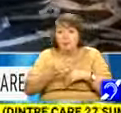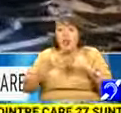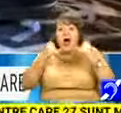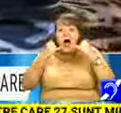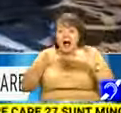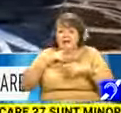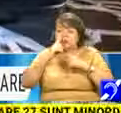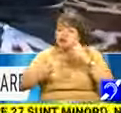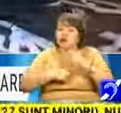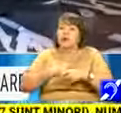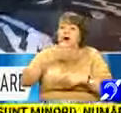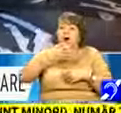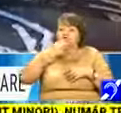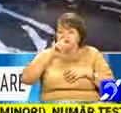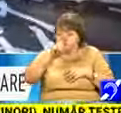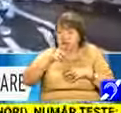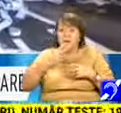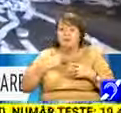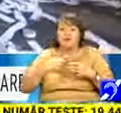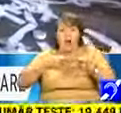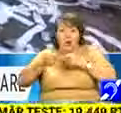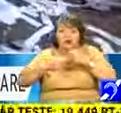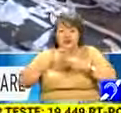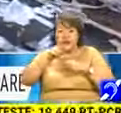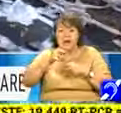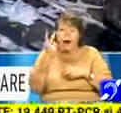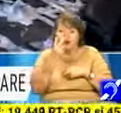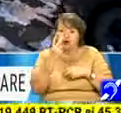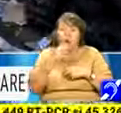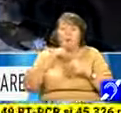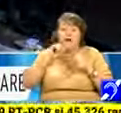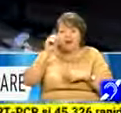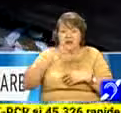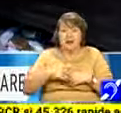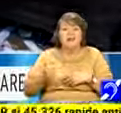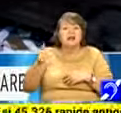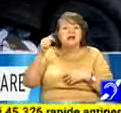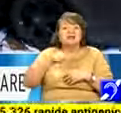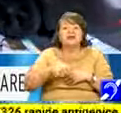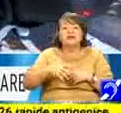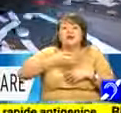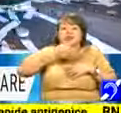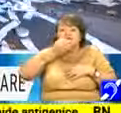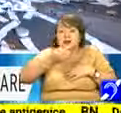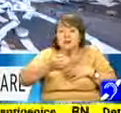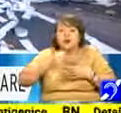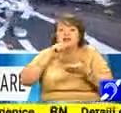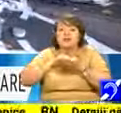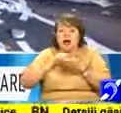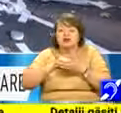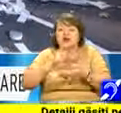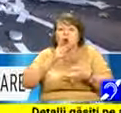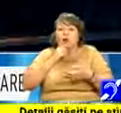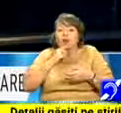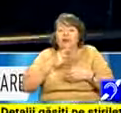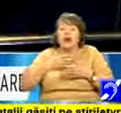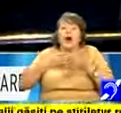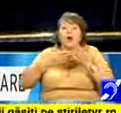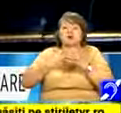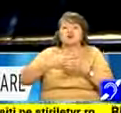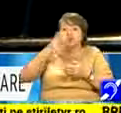după această rundă de discuții, să vină delegațiile în fața presei să explice unde s-au înțeles și